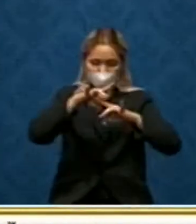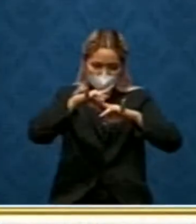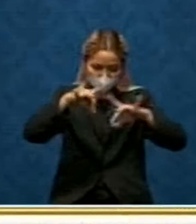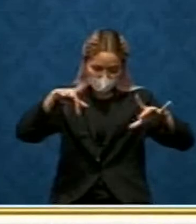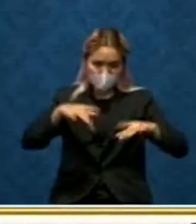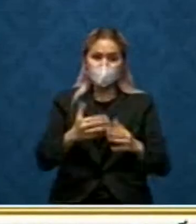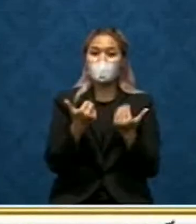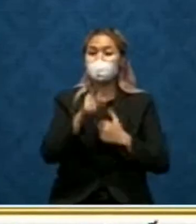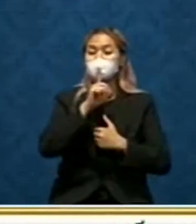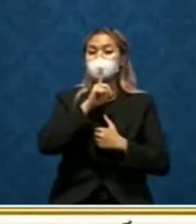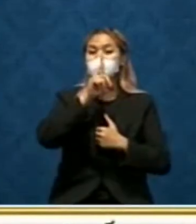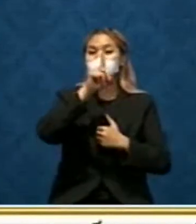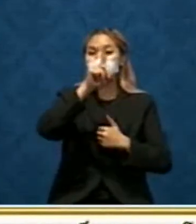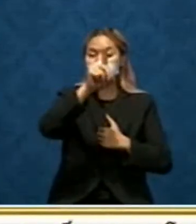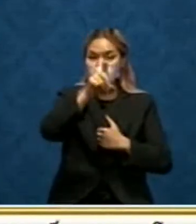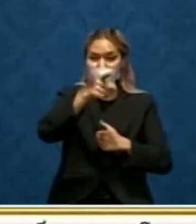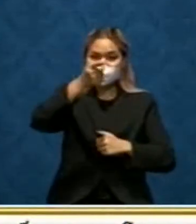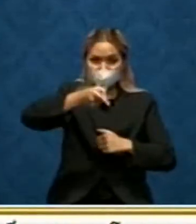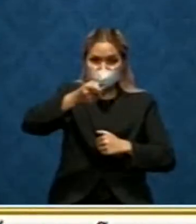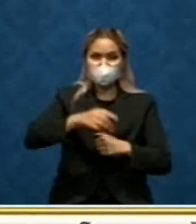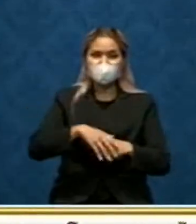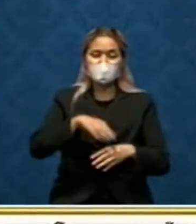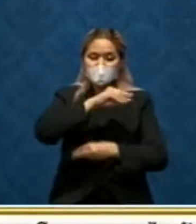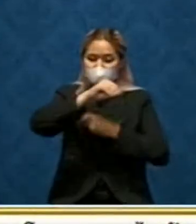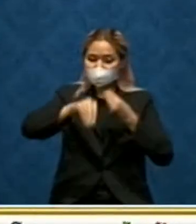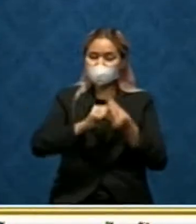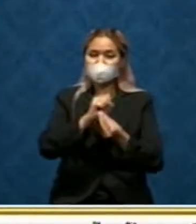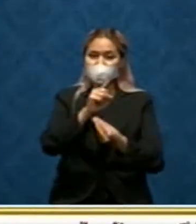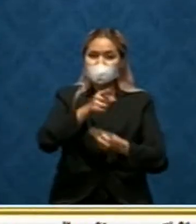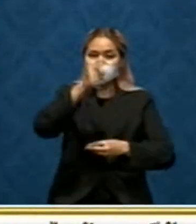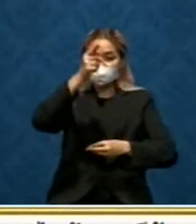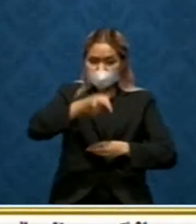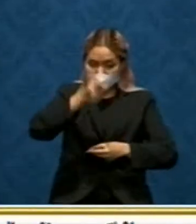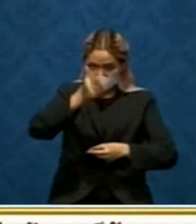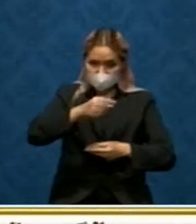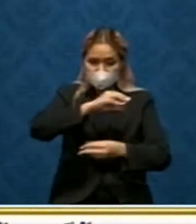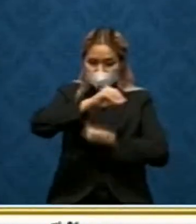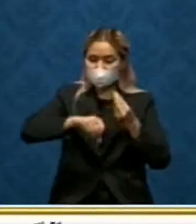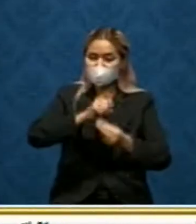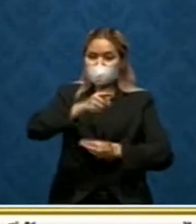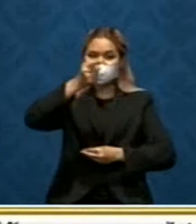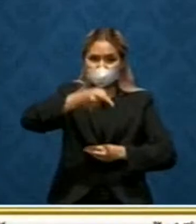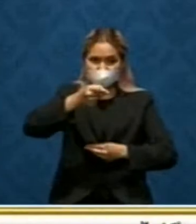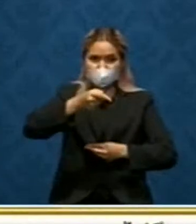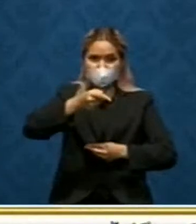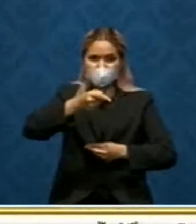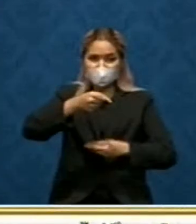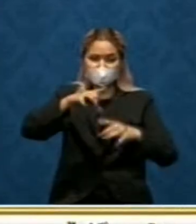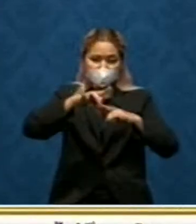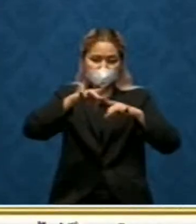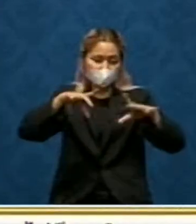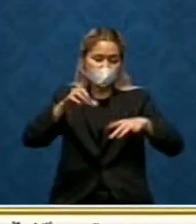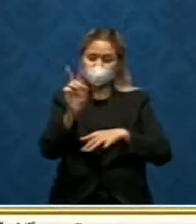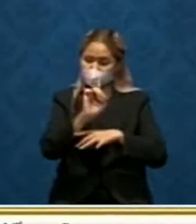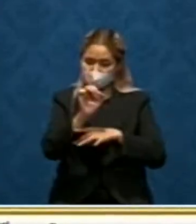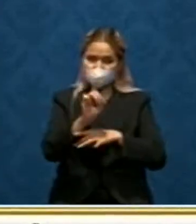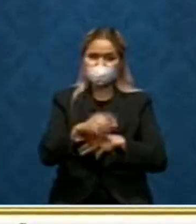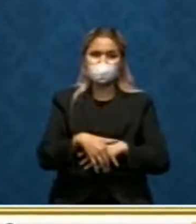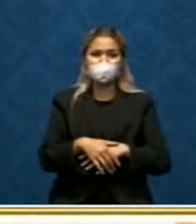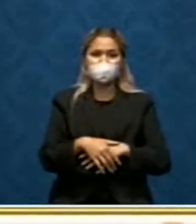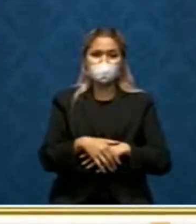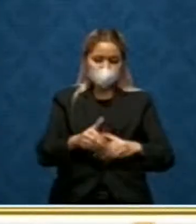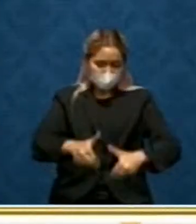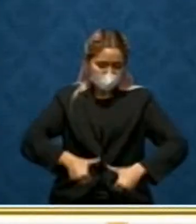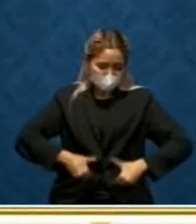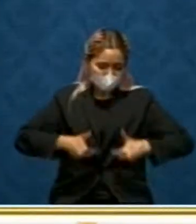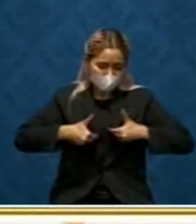จะถามแบบเรียวเซ็เทร์คือเสรกิตจริงหอภากความเป็จริงหรอจะมเรีัเซ็ตกิฐธ Gore, หรอเอาบากท้